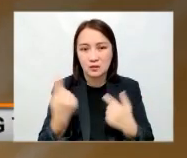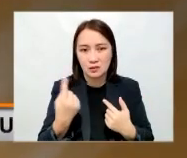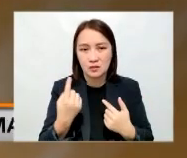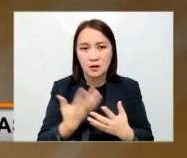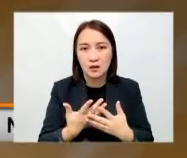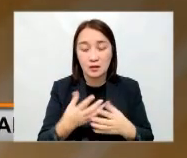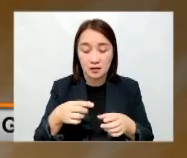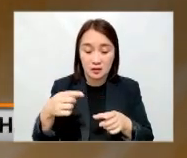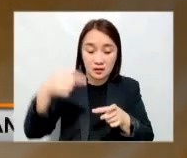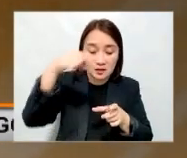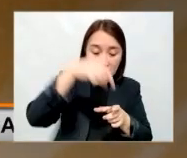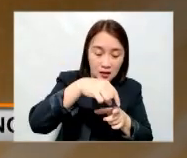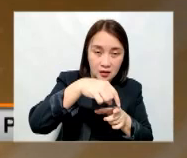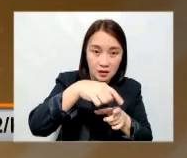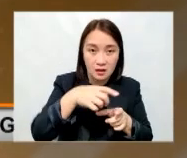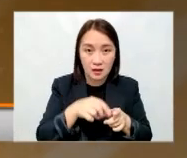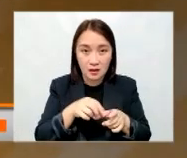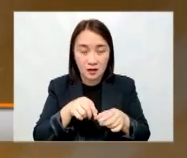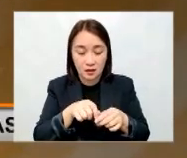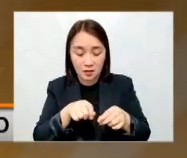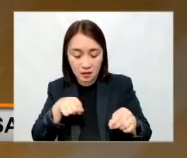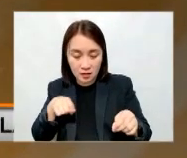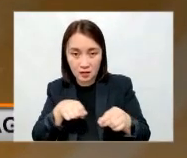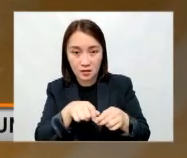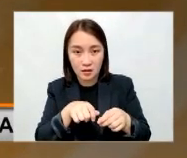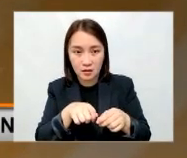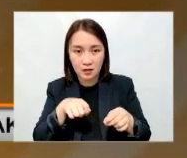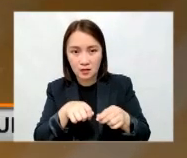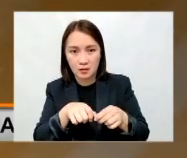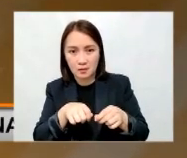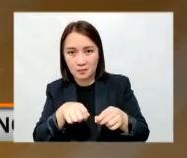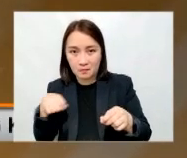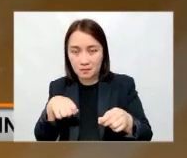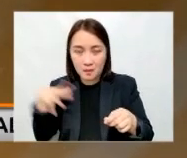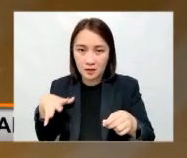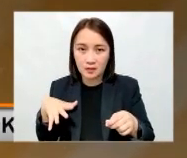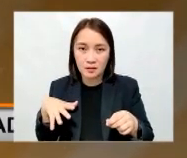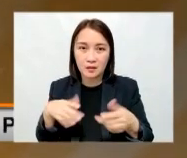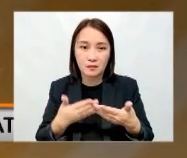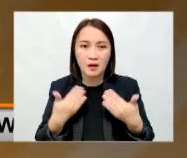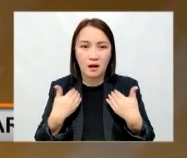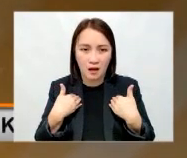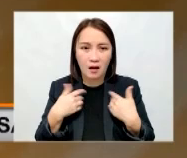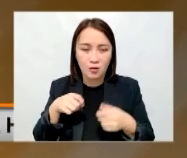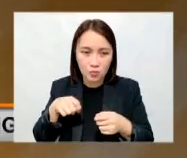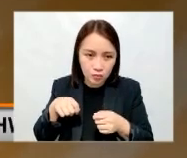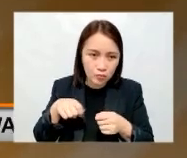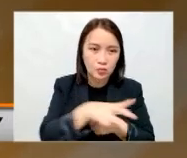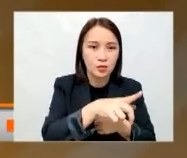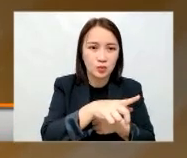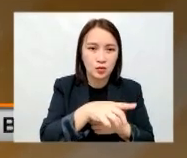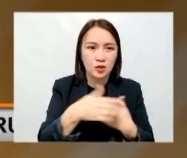pag nalilipot ko ng pangloob, napalakas pa yung pagkabitaw ko ng pangloob, tumalo ko yung saya pa yung daliri ko